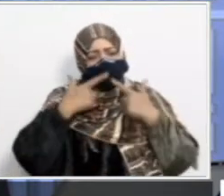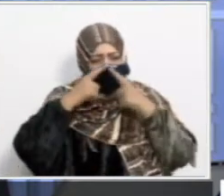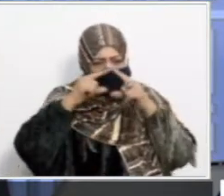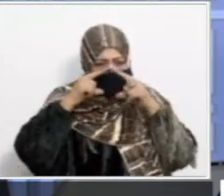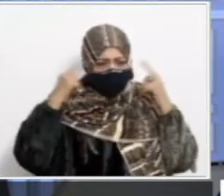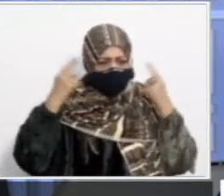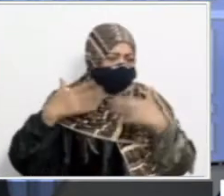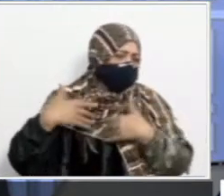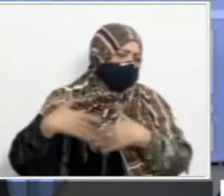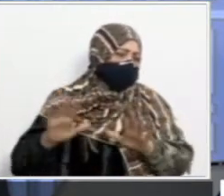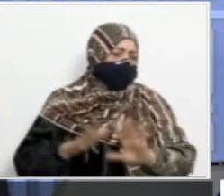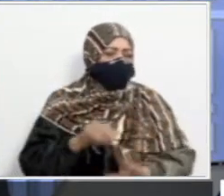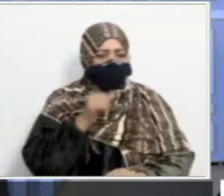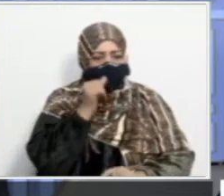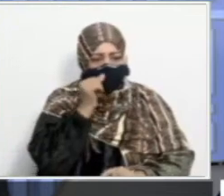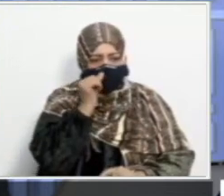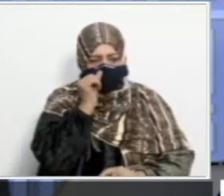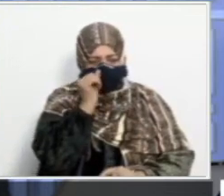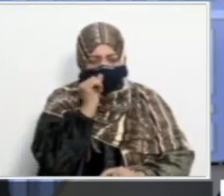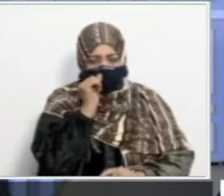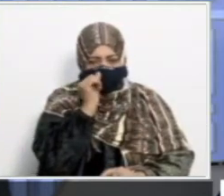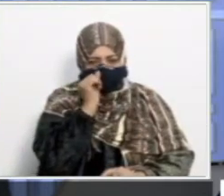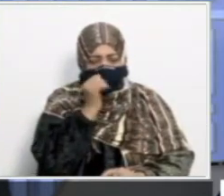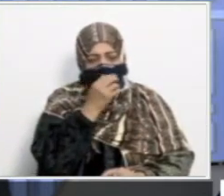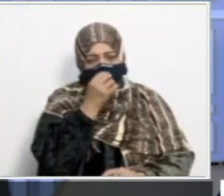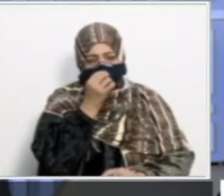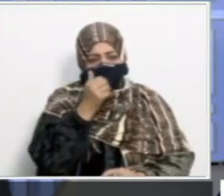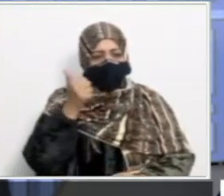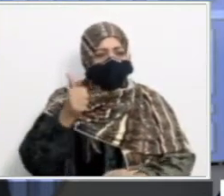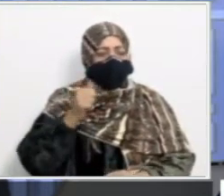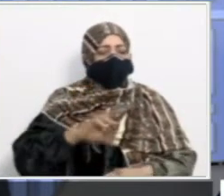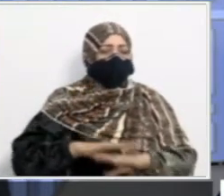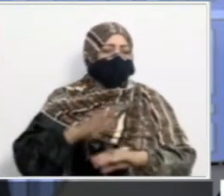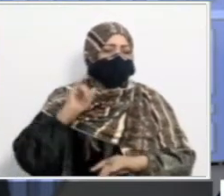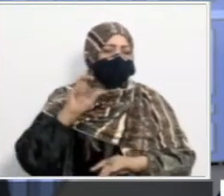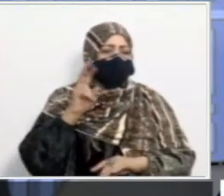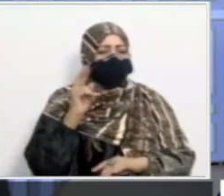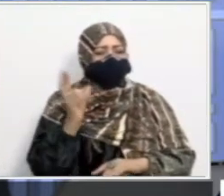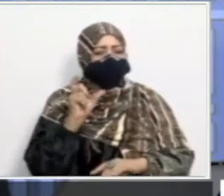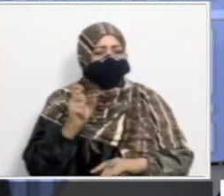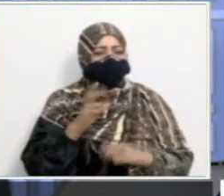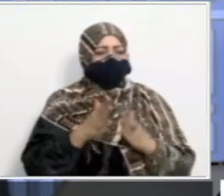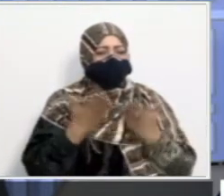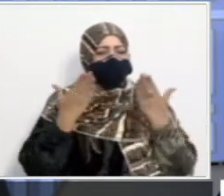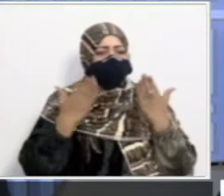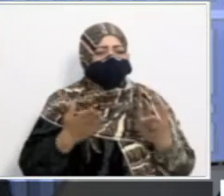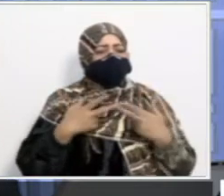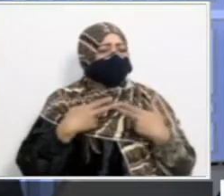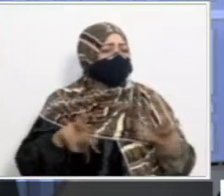الأخ إسماعيل من مزدى يقول الدعاء مقبول عند نزول الغيث؟ نعم، هذا لا ينازع فيه أحد. وبعدين يقول أنا شفت